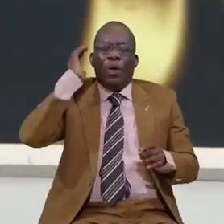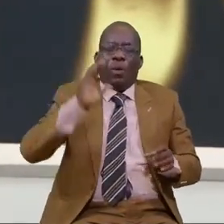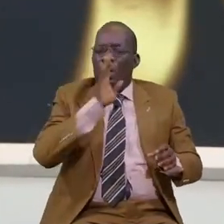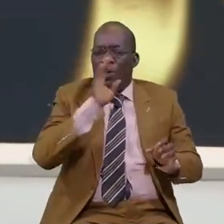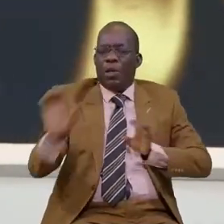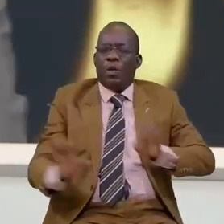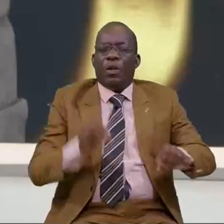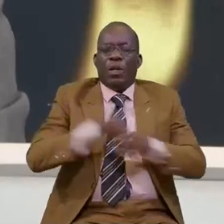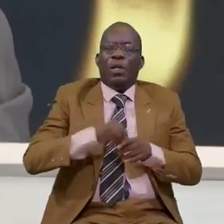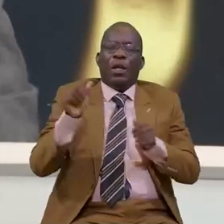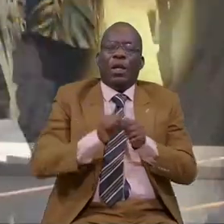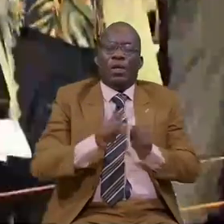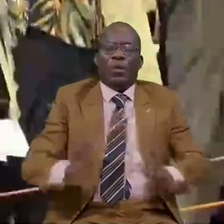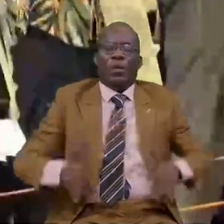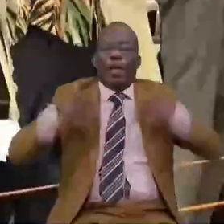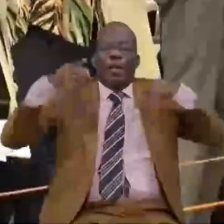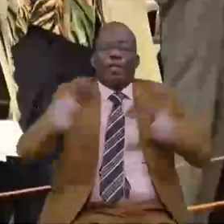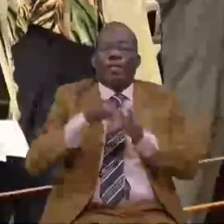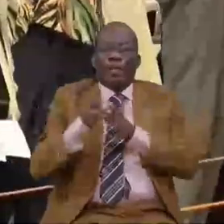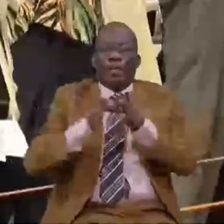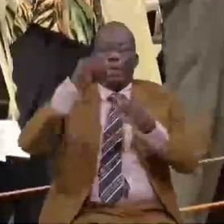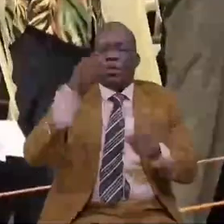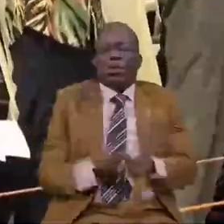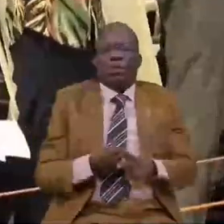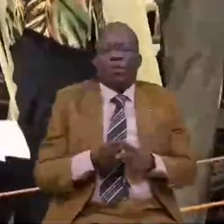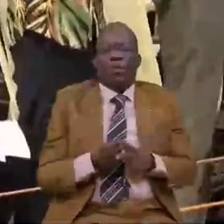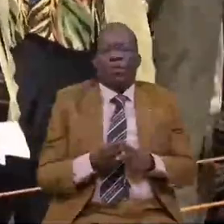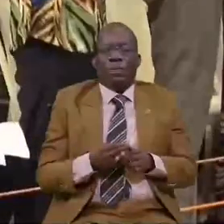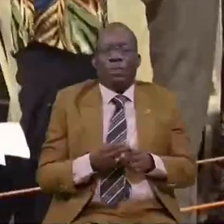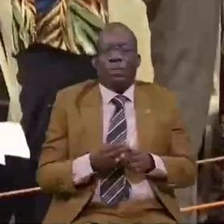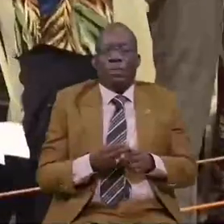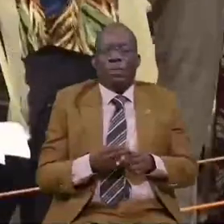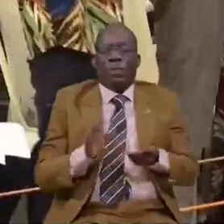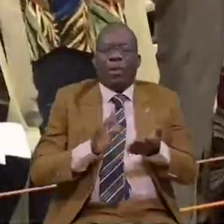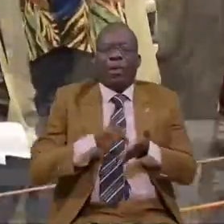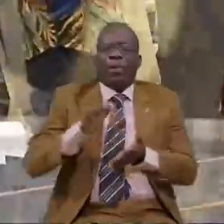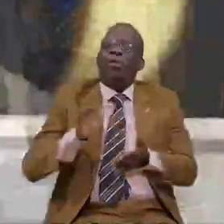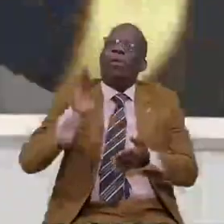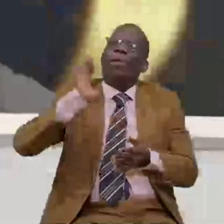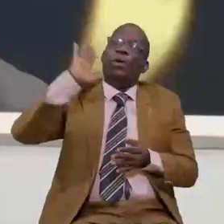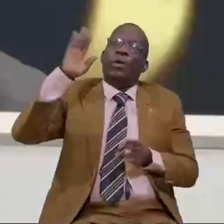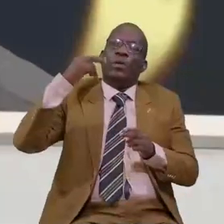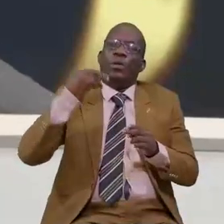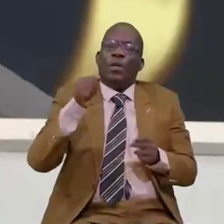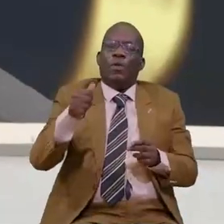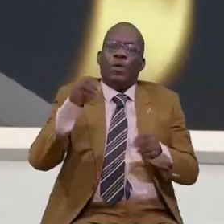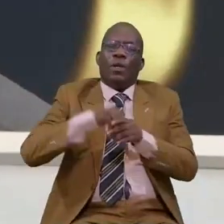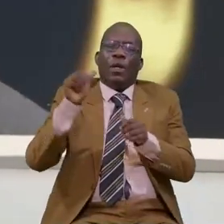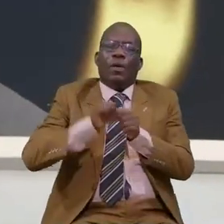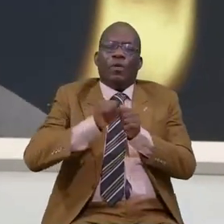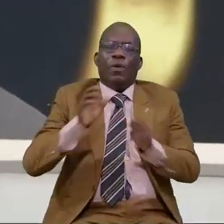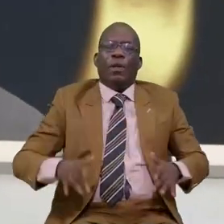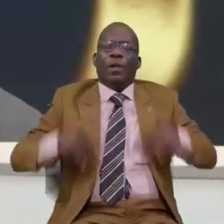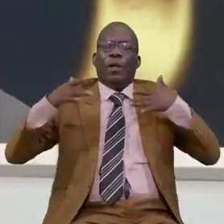La parole complète de Christ soit accomplie dans chaque vie au nom de Jésus.